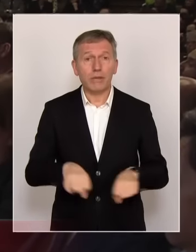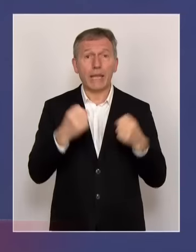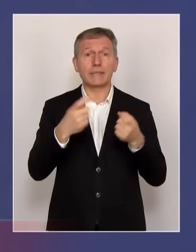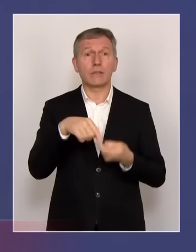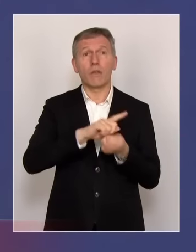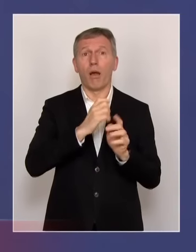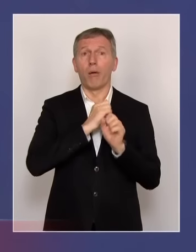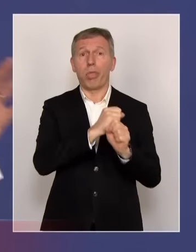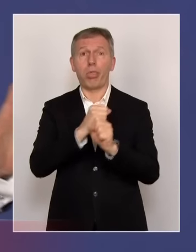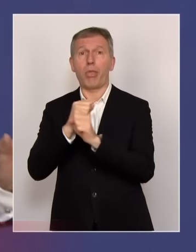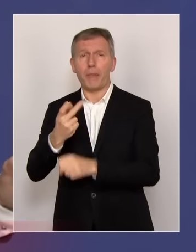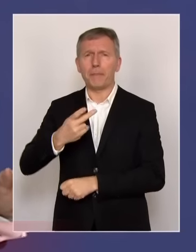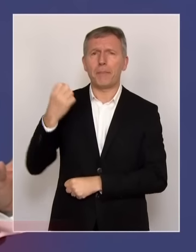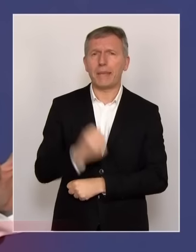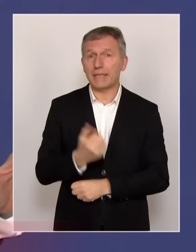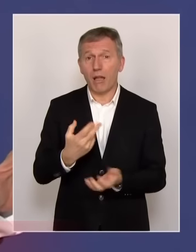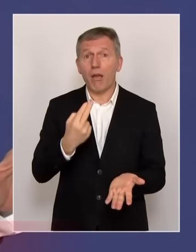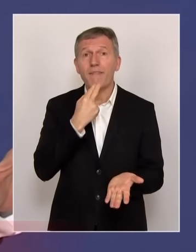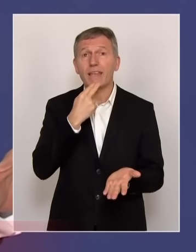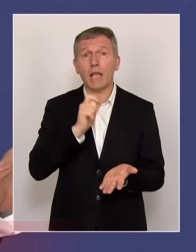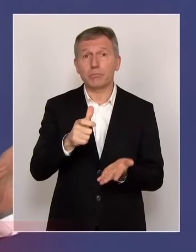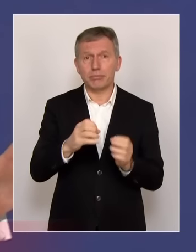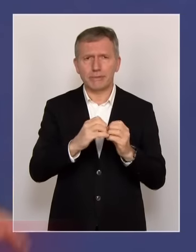et qui s'avérera totalement inefficace.